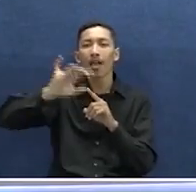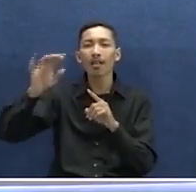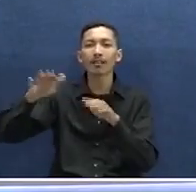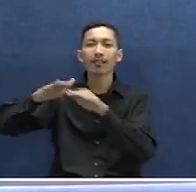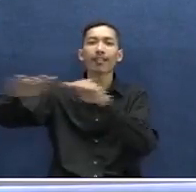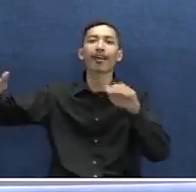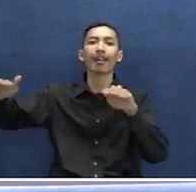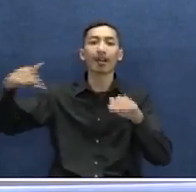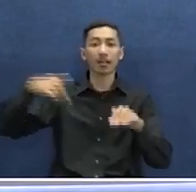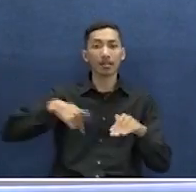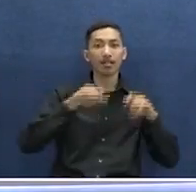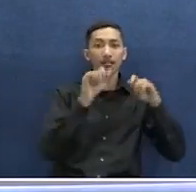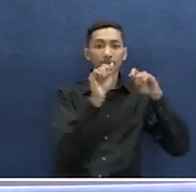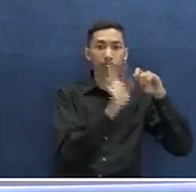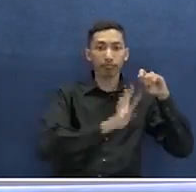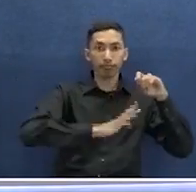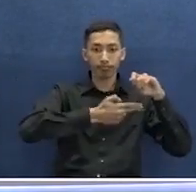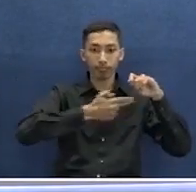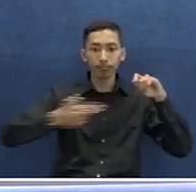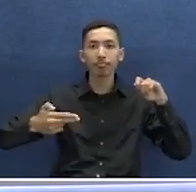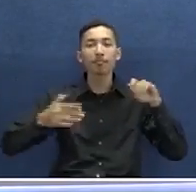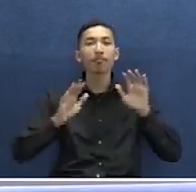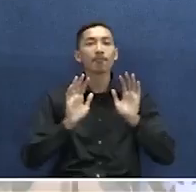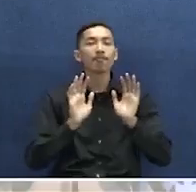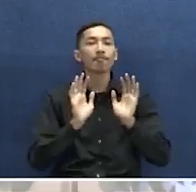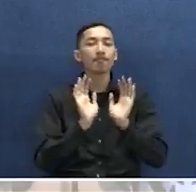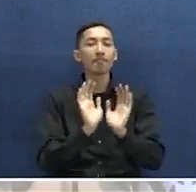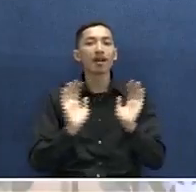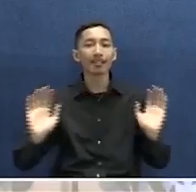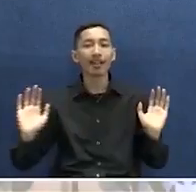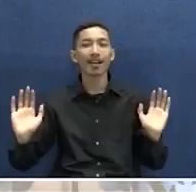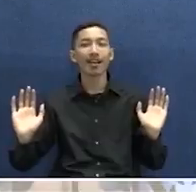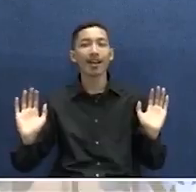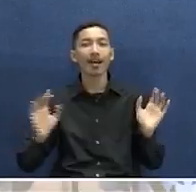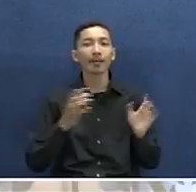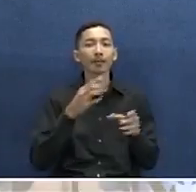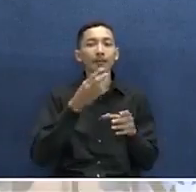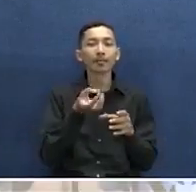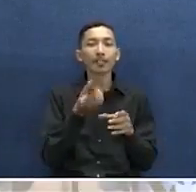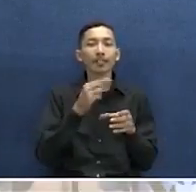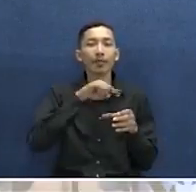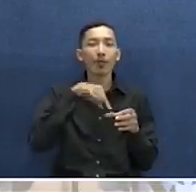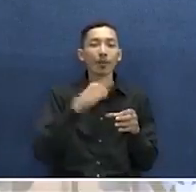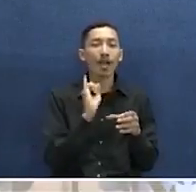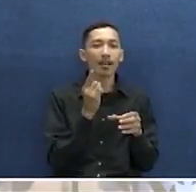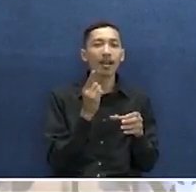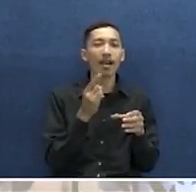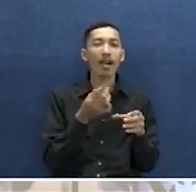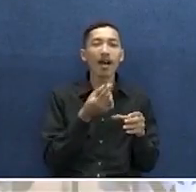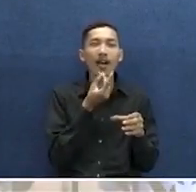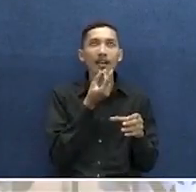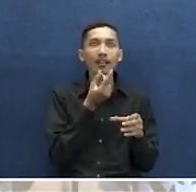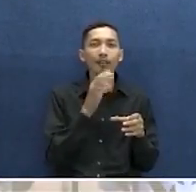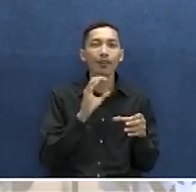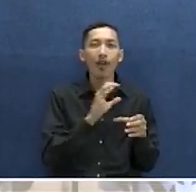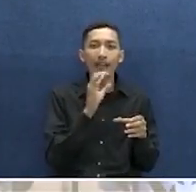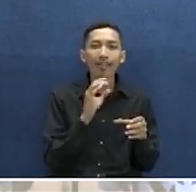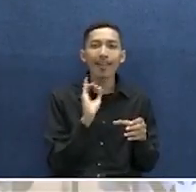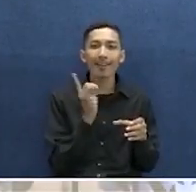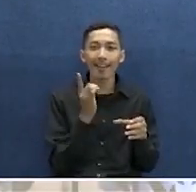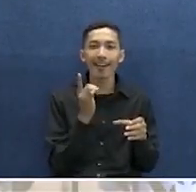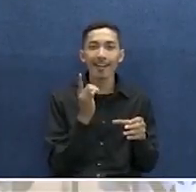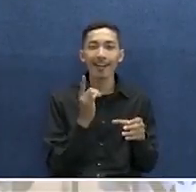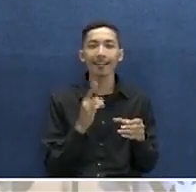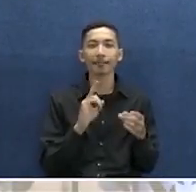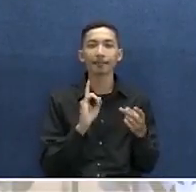dari Aceh sampai Papua Waduh ada berapa puluhan varian-varian copy ada yang rasanya lebih kearah coklat tapi kearah